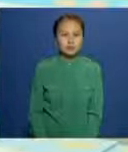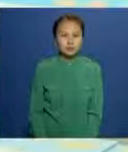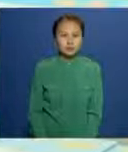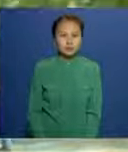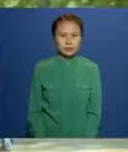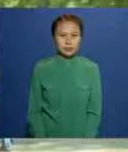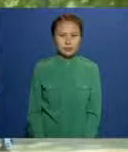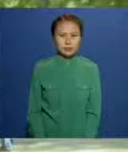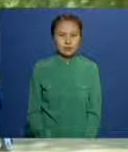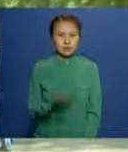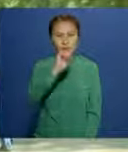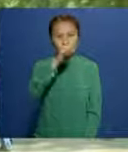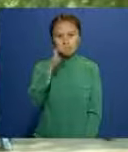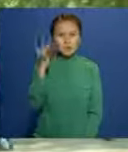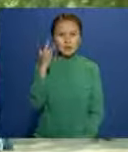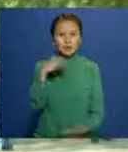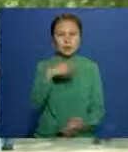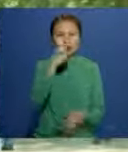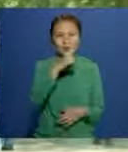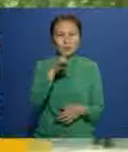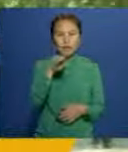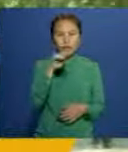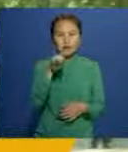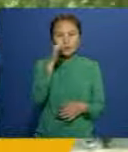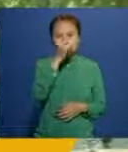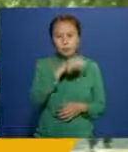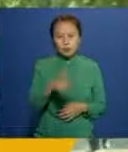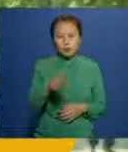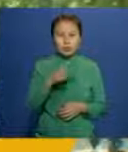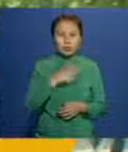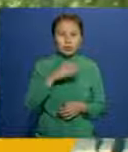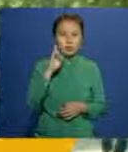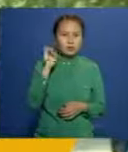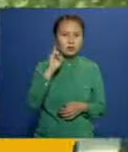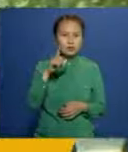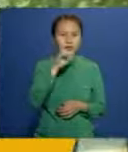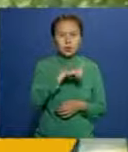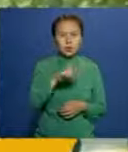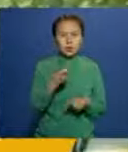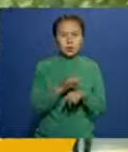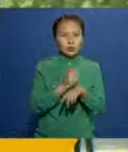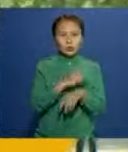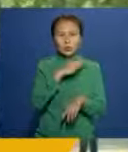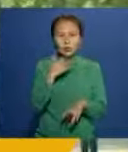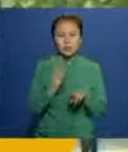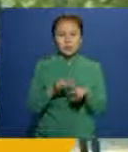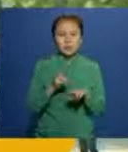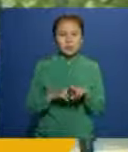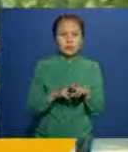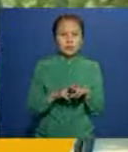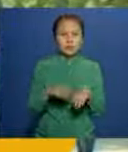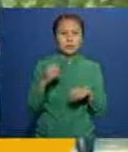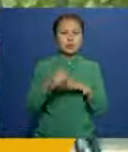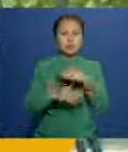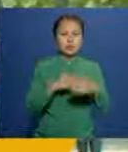Жылда біз байқаймыз, ұлттық бірыңғай тестті тапсырмаған біздің жаңағы оқушылар өте көп, сондықтан олардың ары